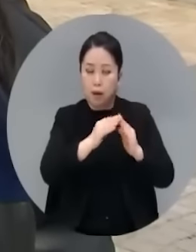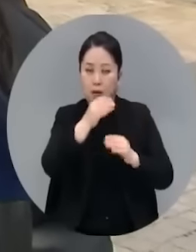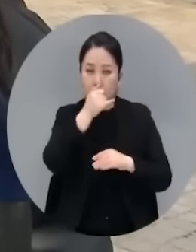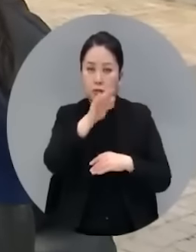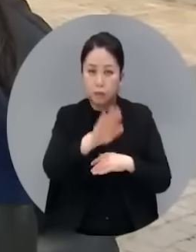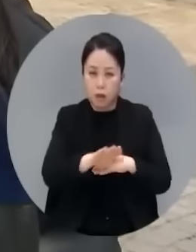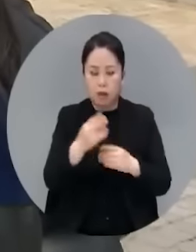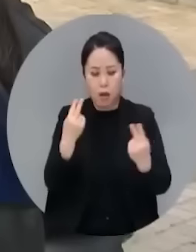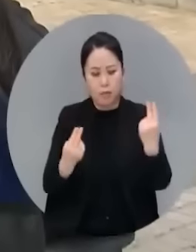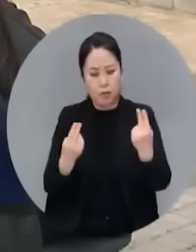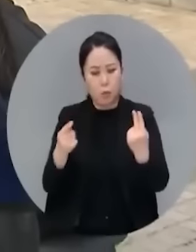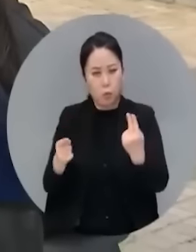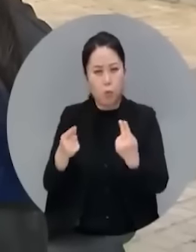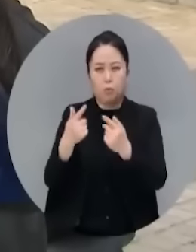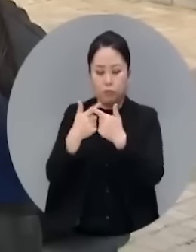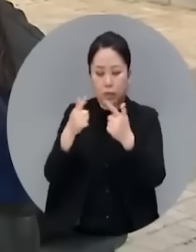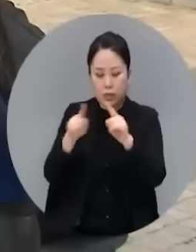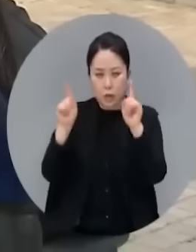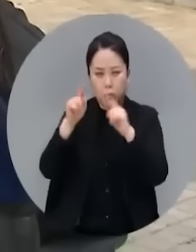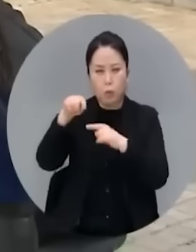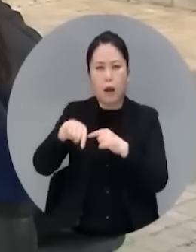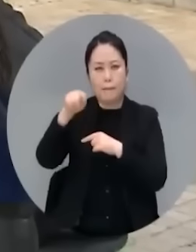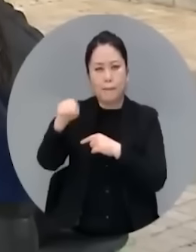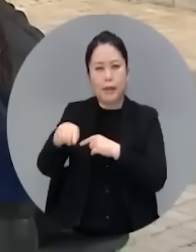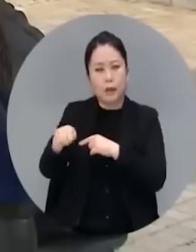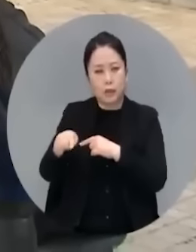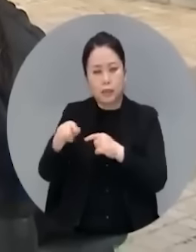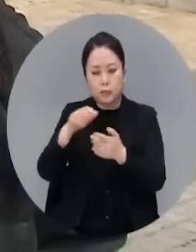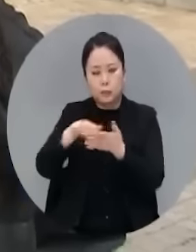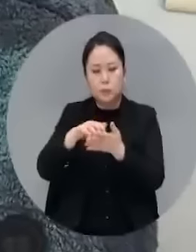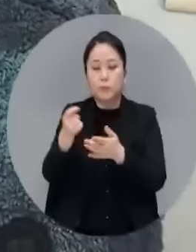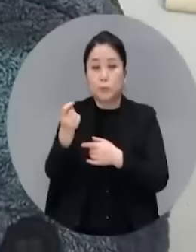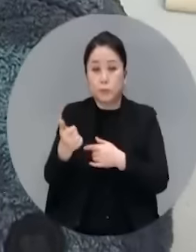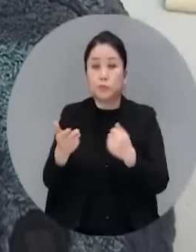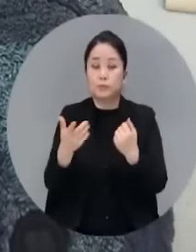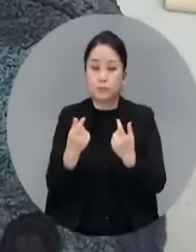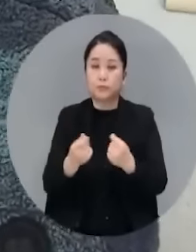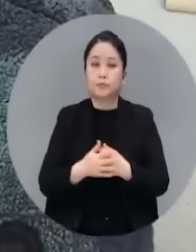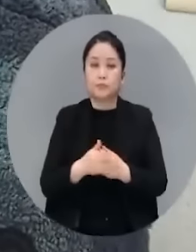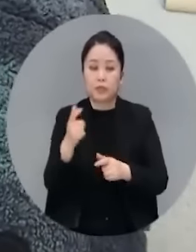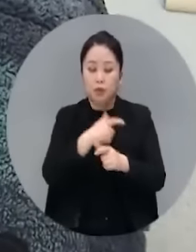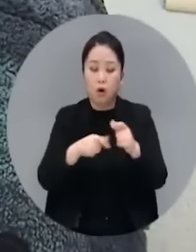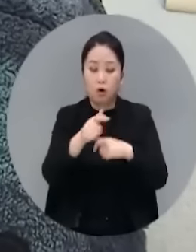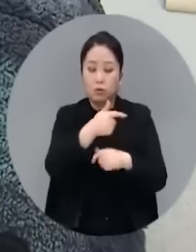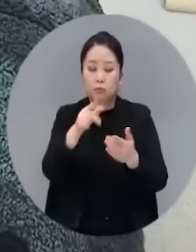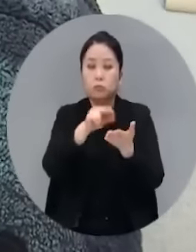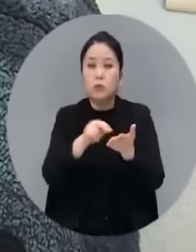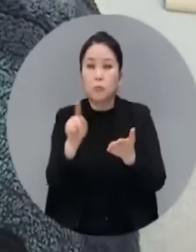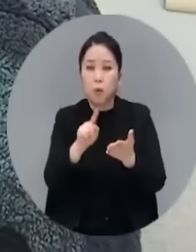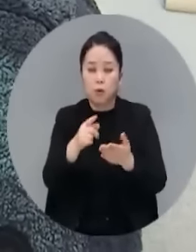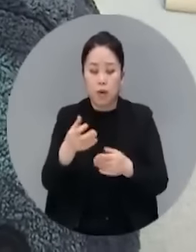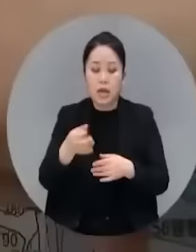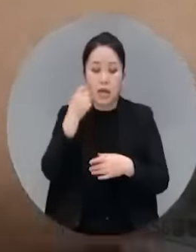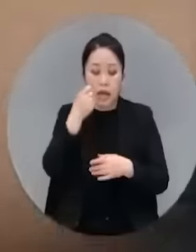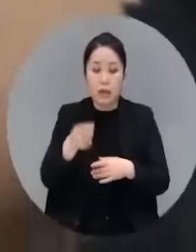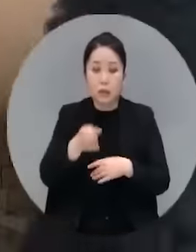거 대비해서는 대학교 앞에가 조금 적은 편은 아닌가. 더 큰 문제는 비싼 상가